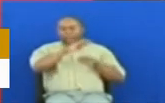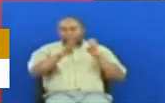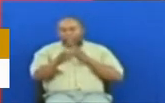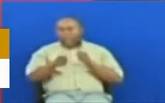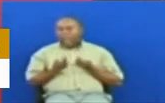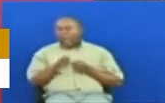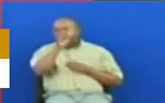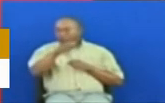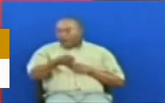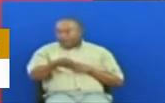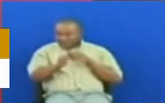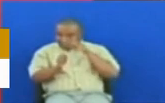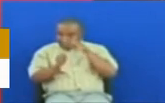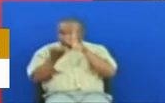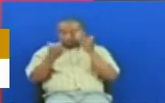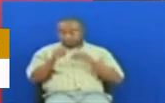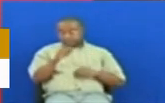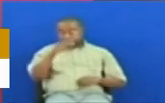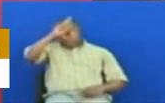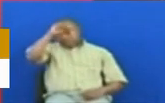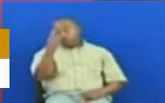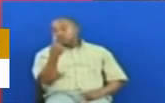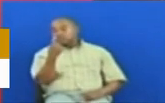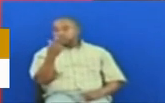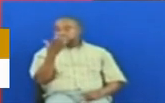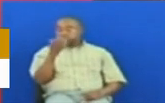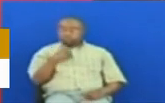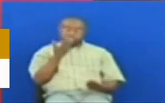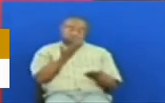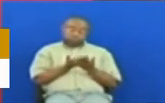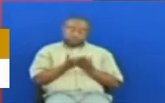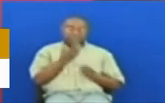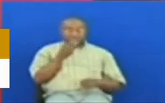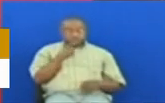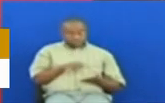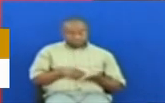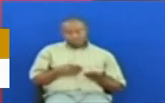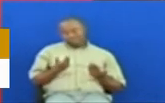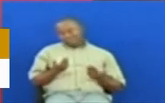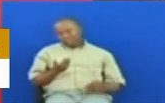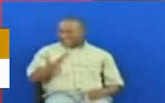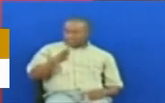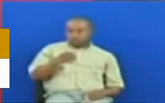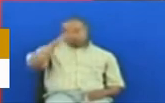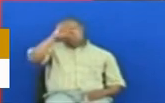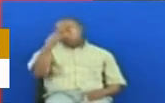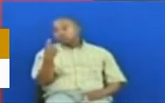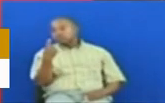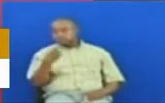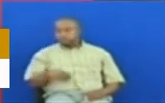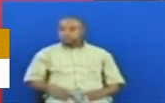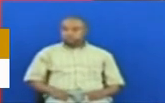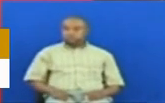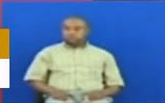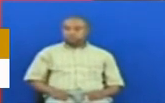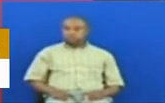that person has a first degree. Kwa hiyo tulipendekeza tu kwamba tuandike at least a first degree kwa ajili ya kuona kwamba